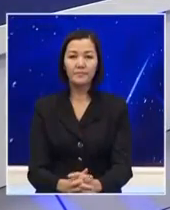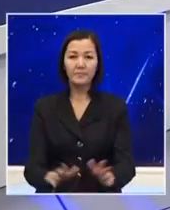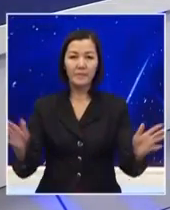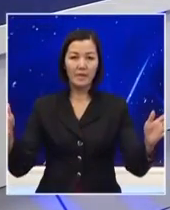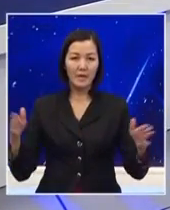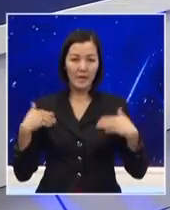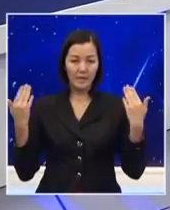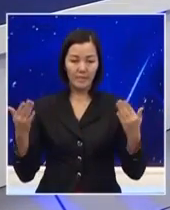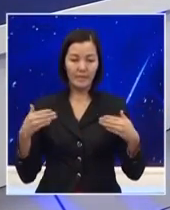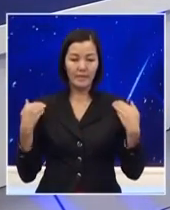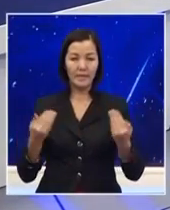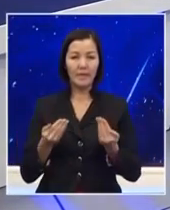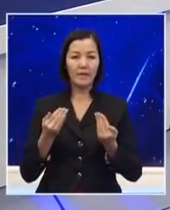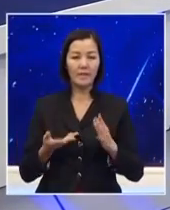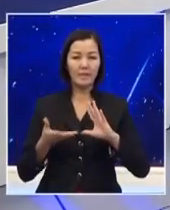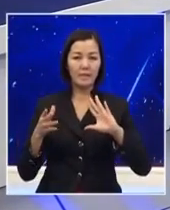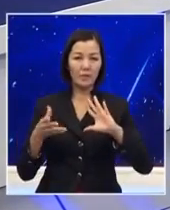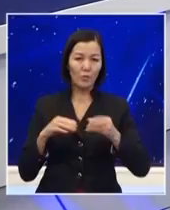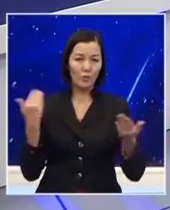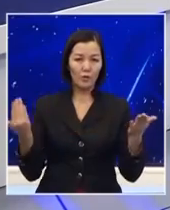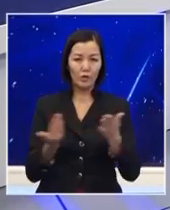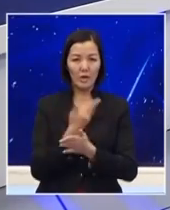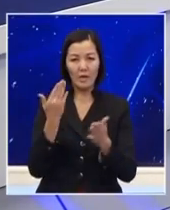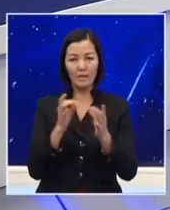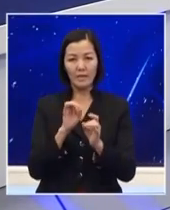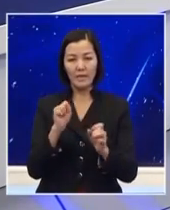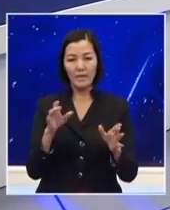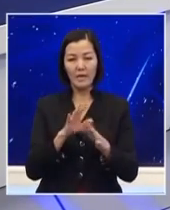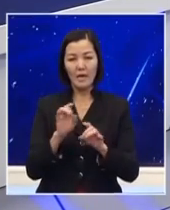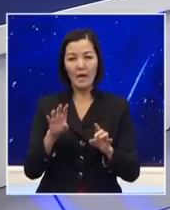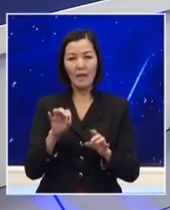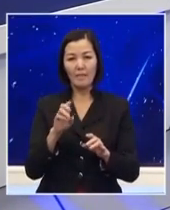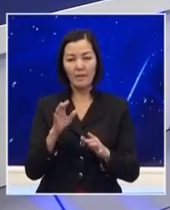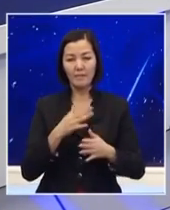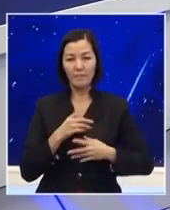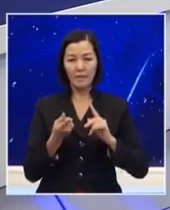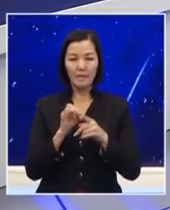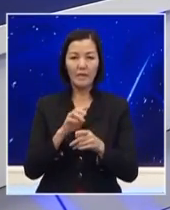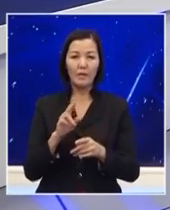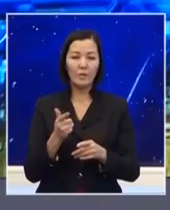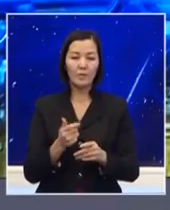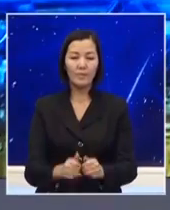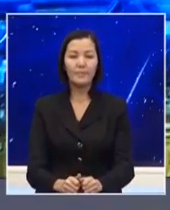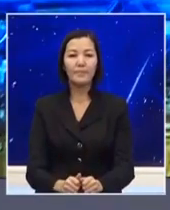Ассаламу алейкум, қадірменді көрермен, тікелей эфирде жаңалықтар, студияда Алмат Хамид, сурдо дармада Айгүл Жұмашқызы.